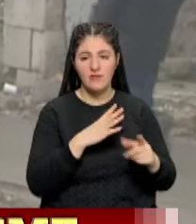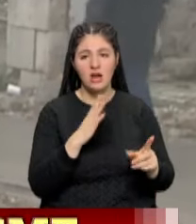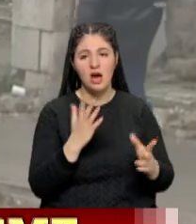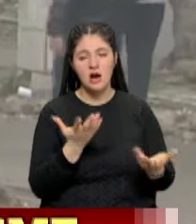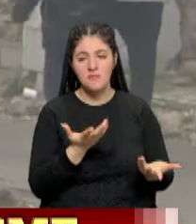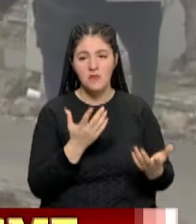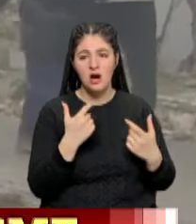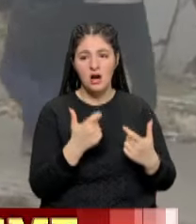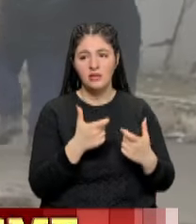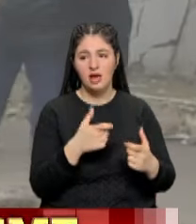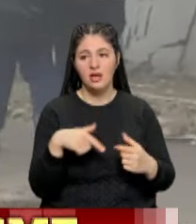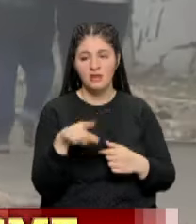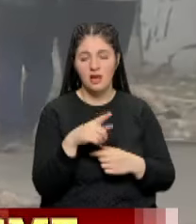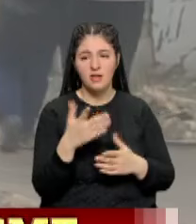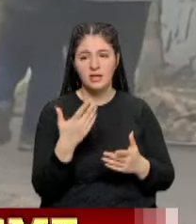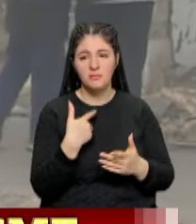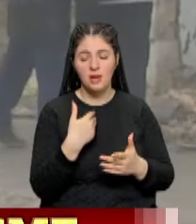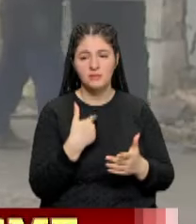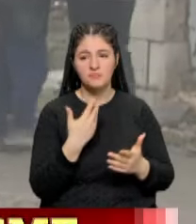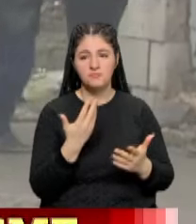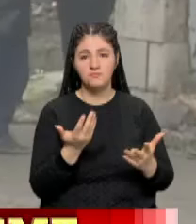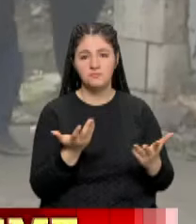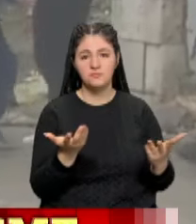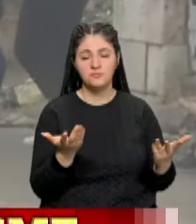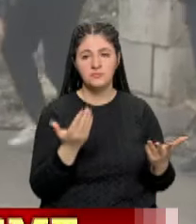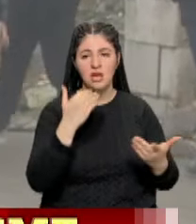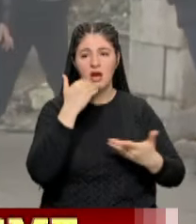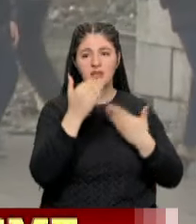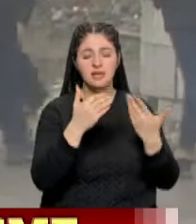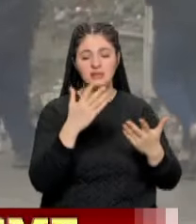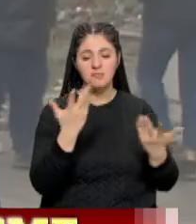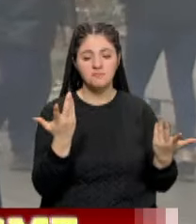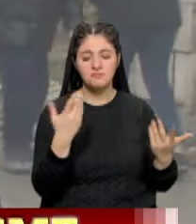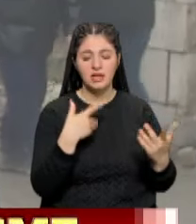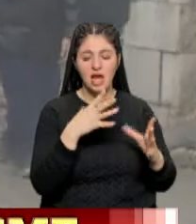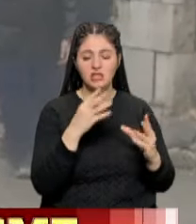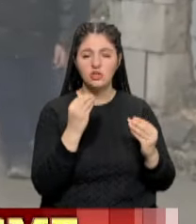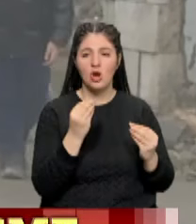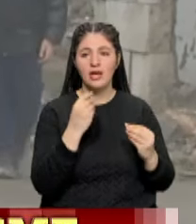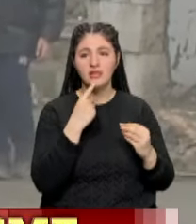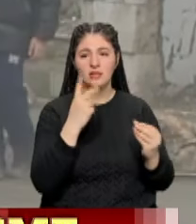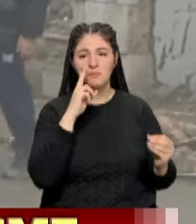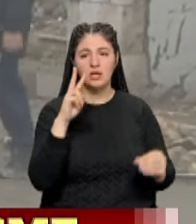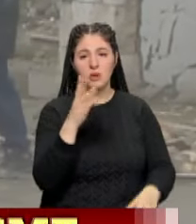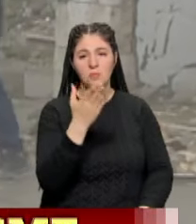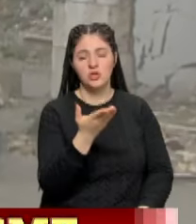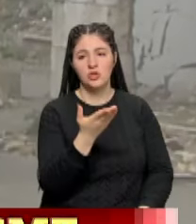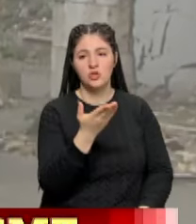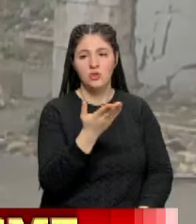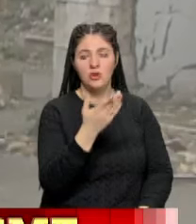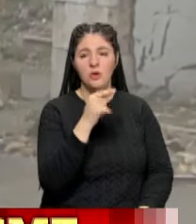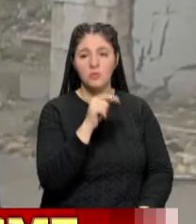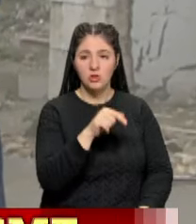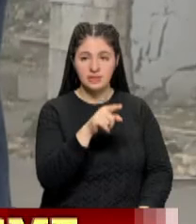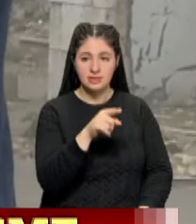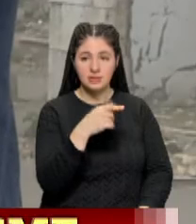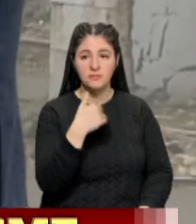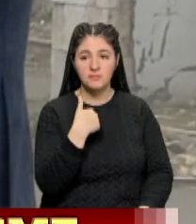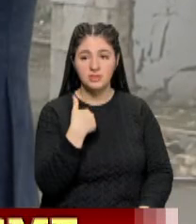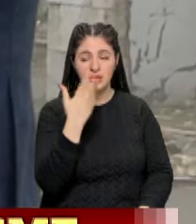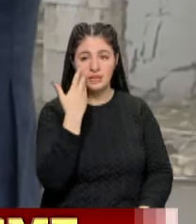ama Hatay'da yani ben anlatsam, ben her şeyi çok iyi desem işte manzara bu. Burası